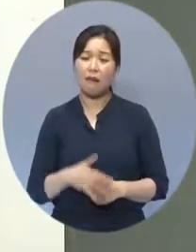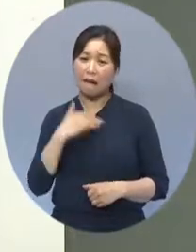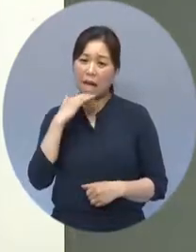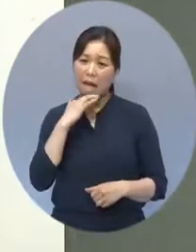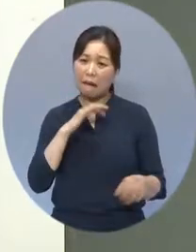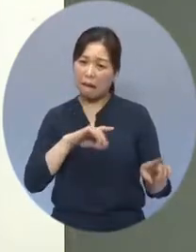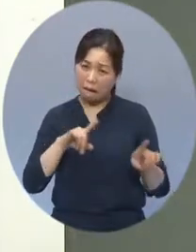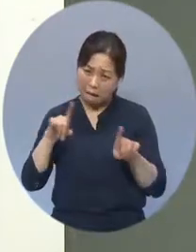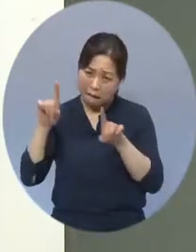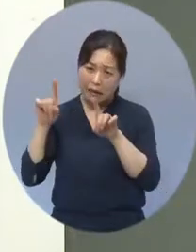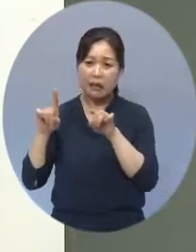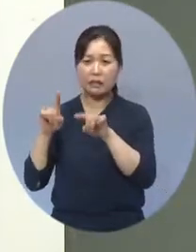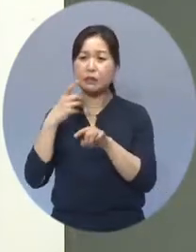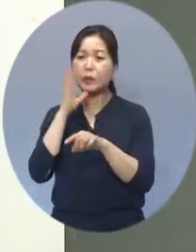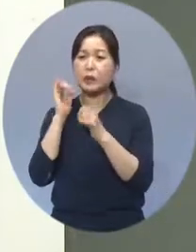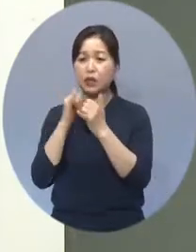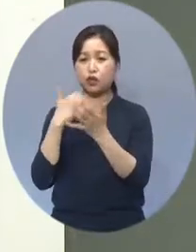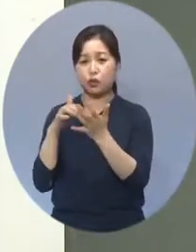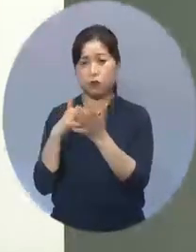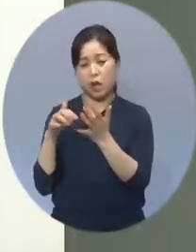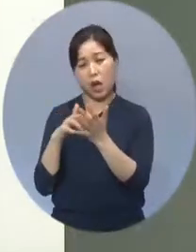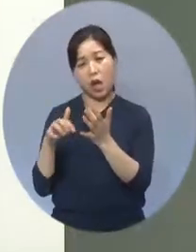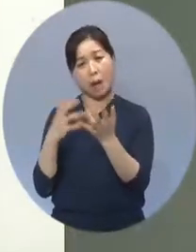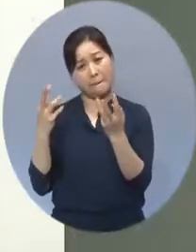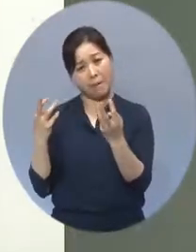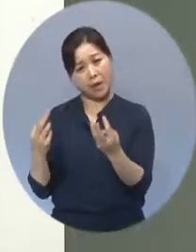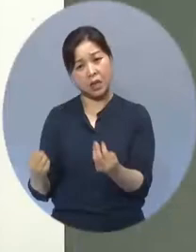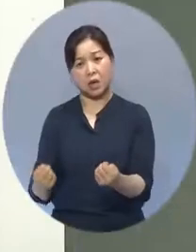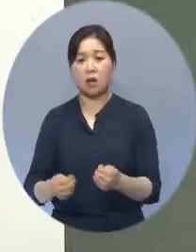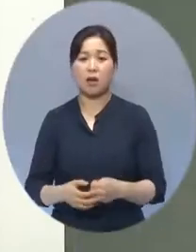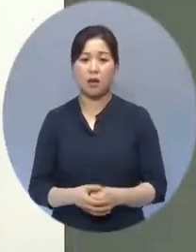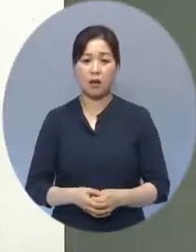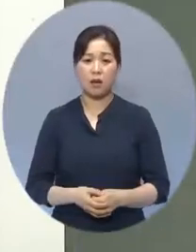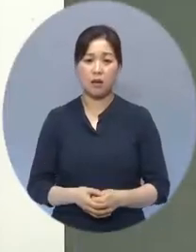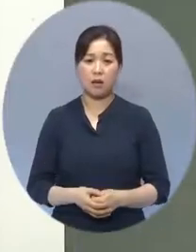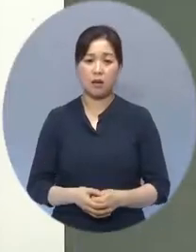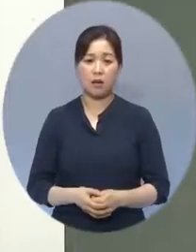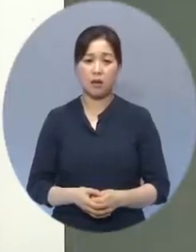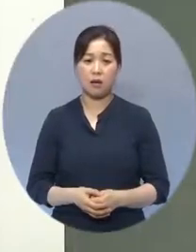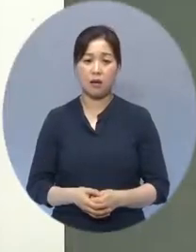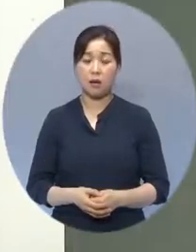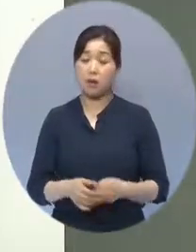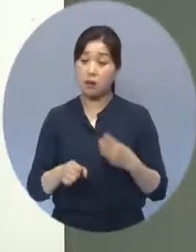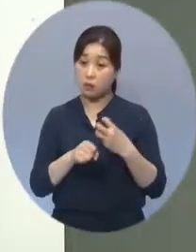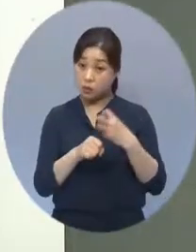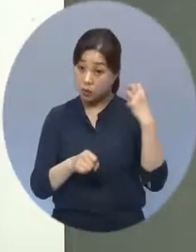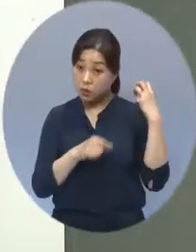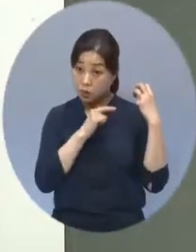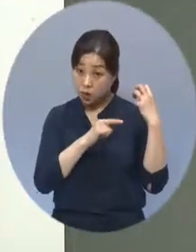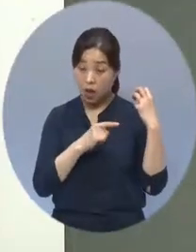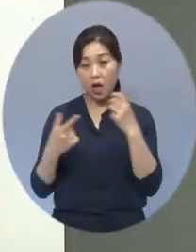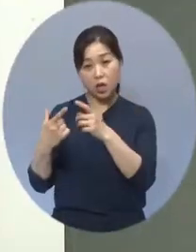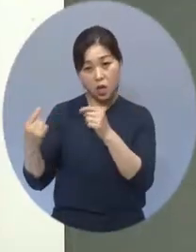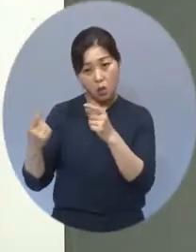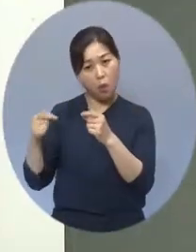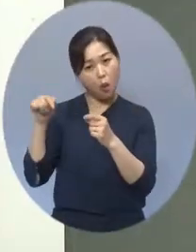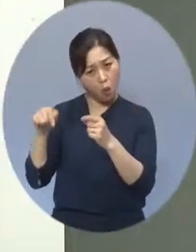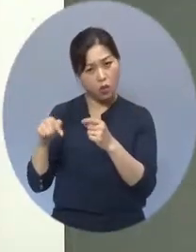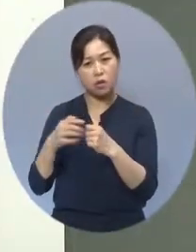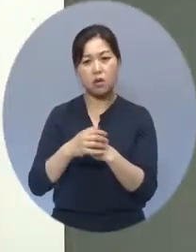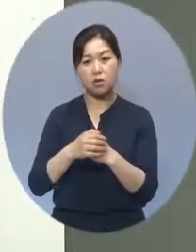인구가 문제가 크게 대두되고 있지 않습니까? 네. 벌써 30여 년 전에 일본에는 고령화